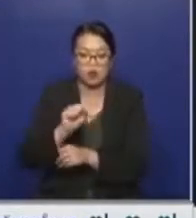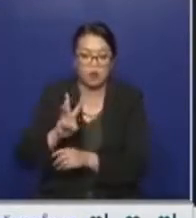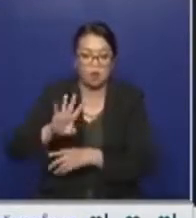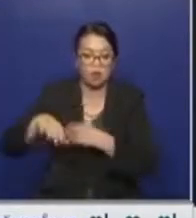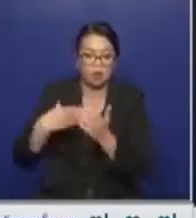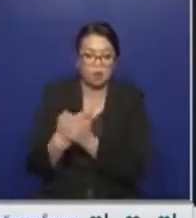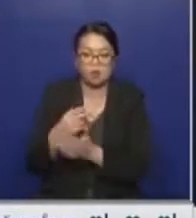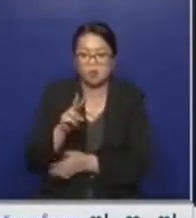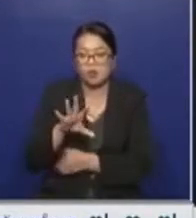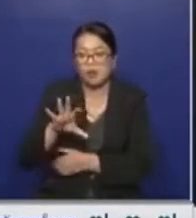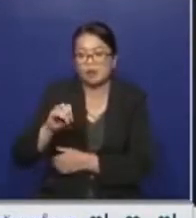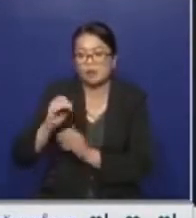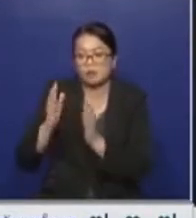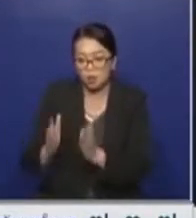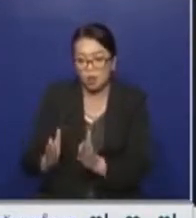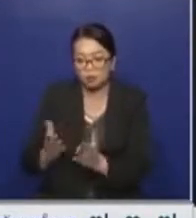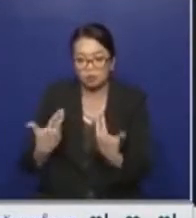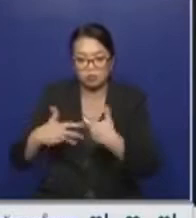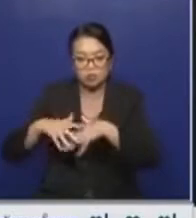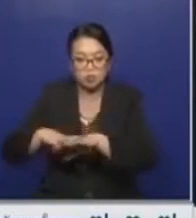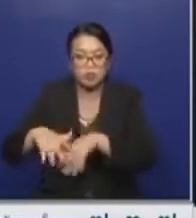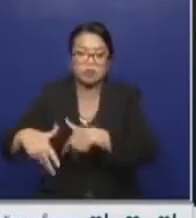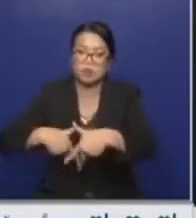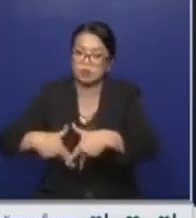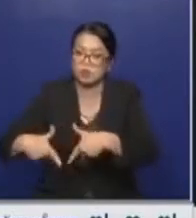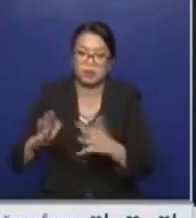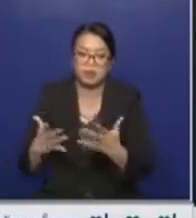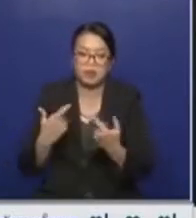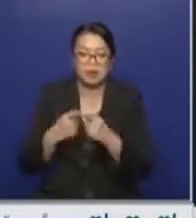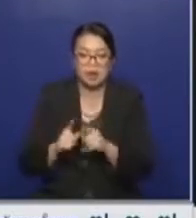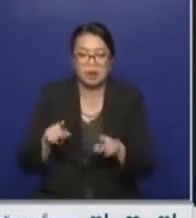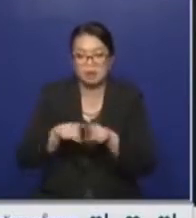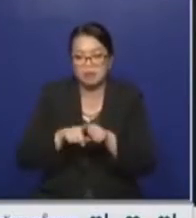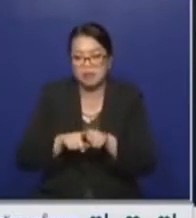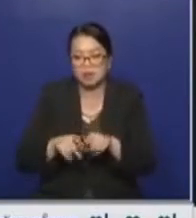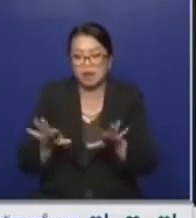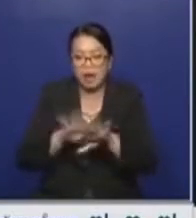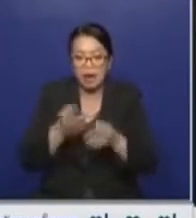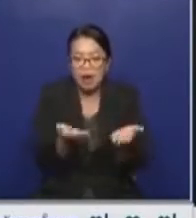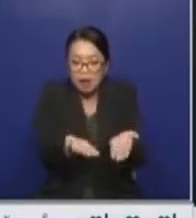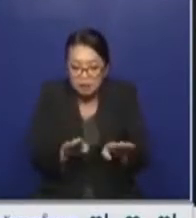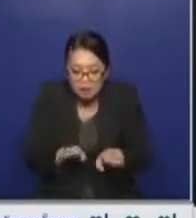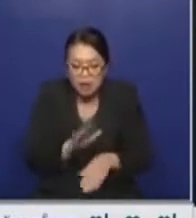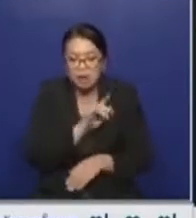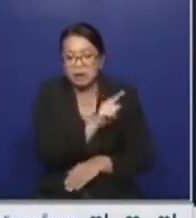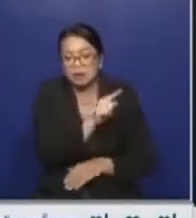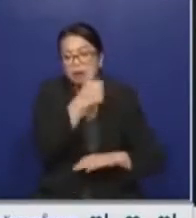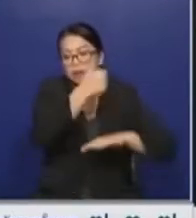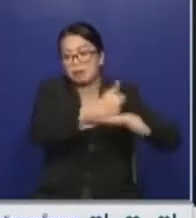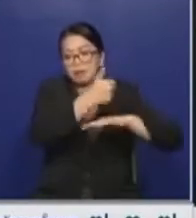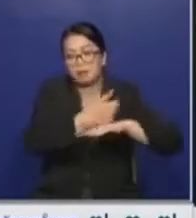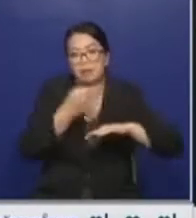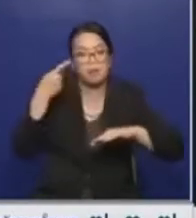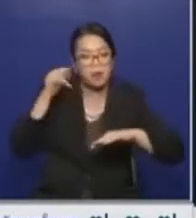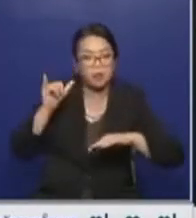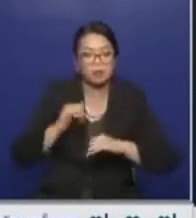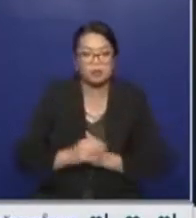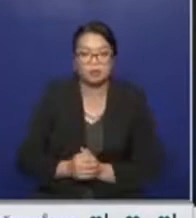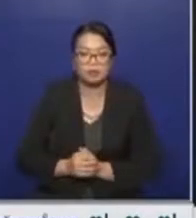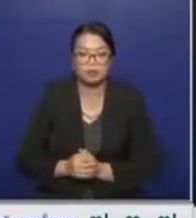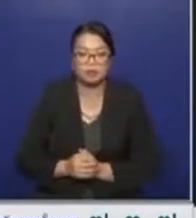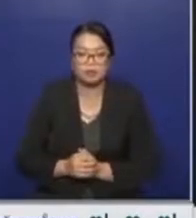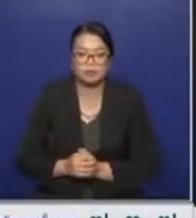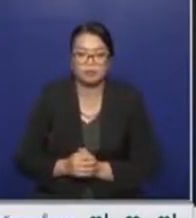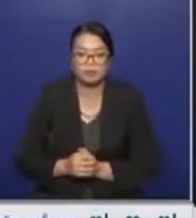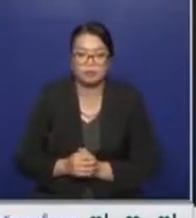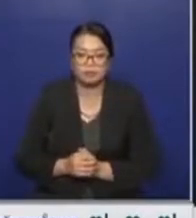ไม่ได้ยึดโยงกับประชาชนแต่เป็นเพียงไพร่พลที่คอยรับใช้พลเอกประยุทธ์จันทร์โอชาเท่านั้นค่ะ วาทกร